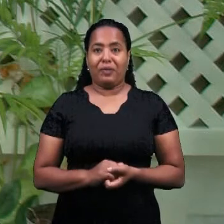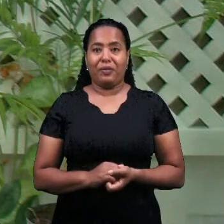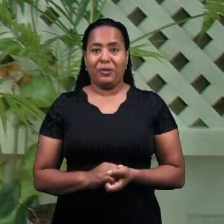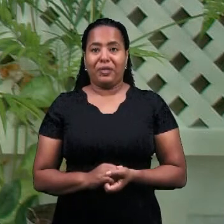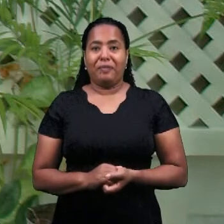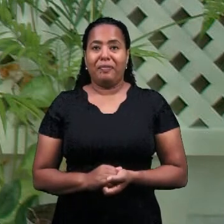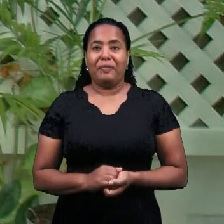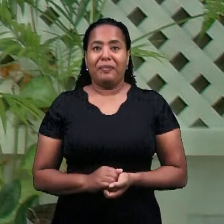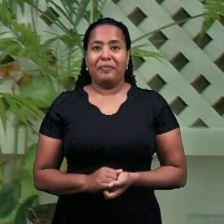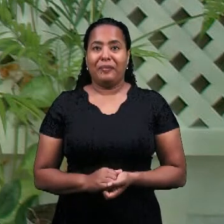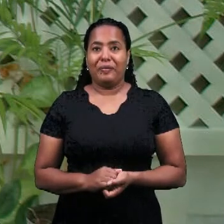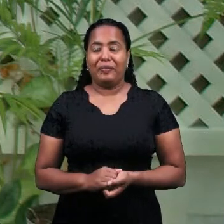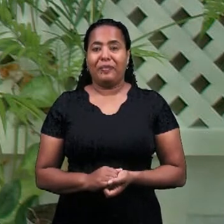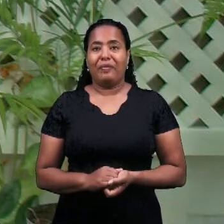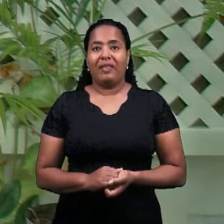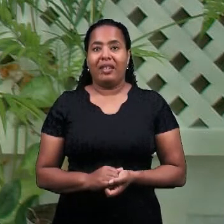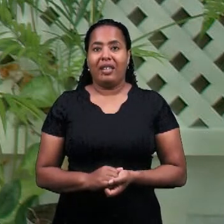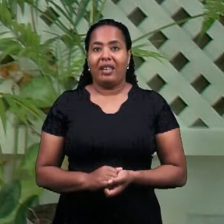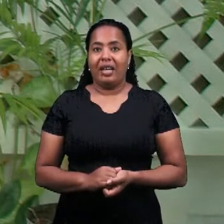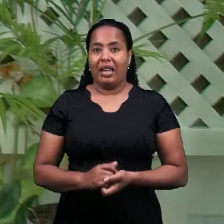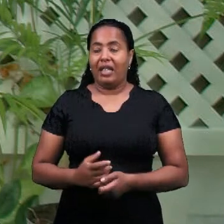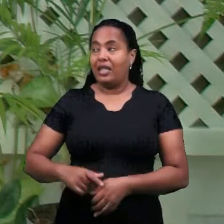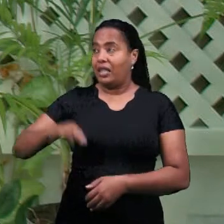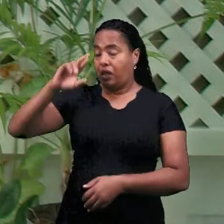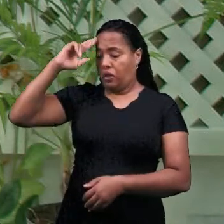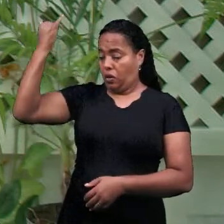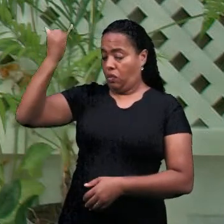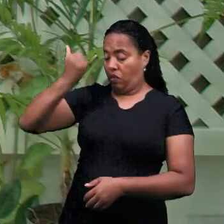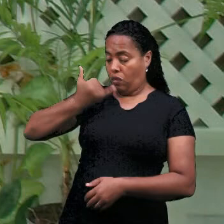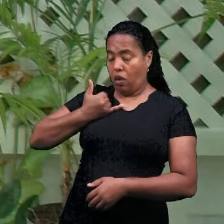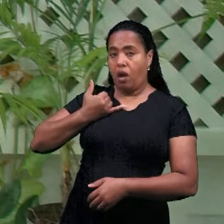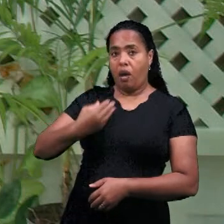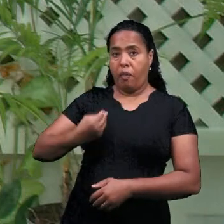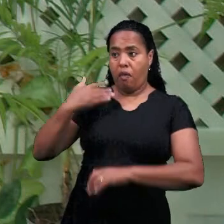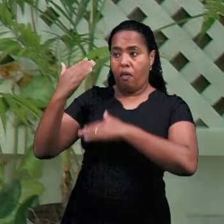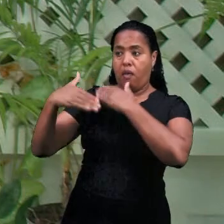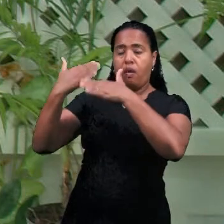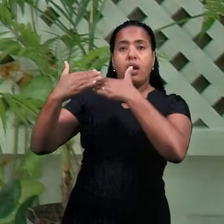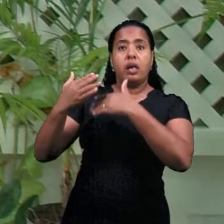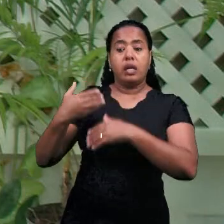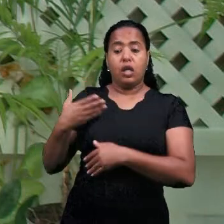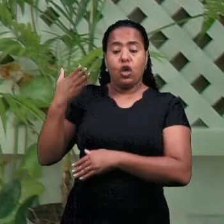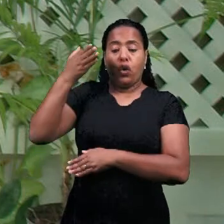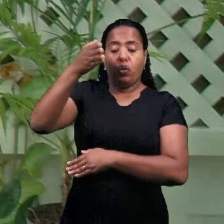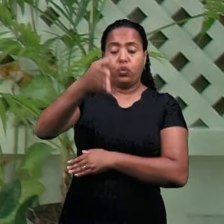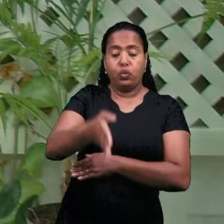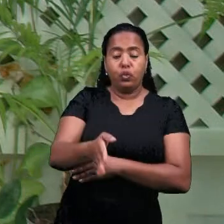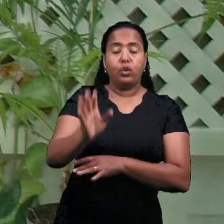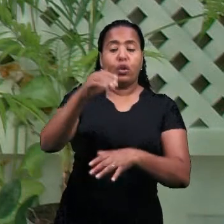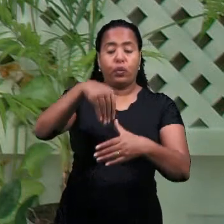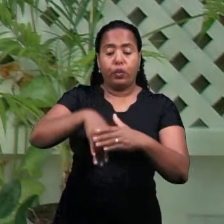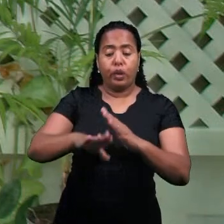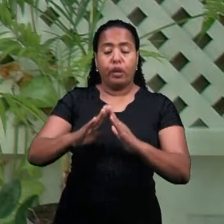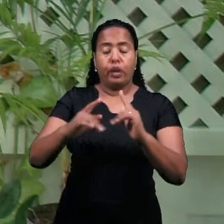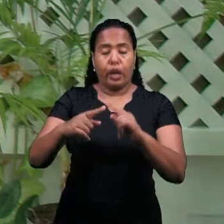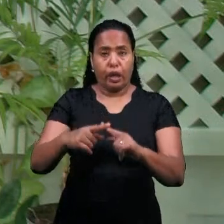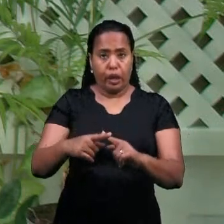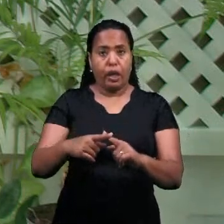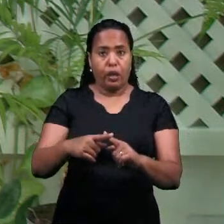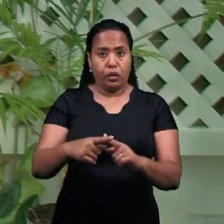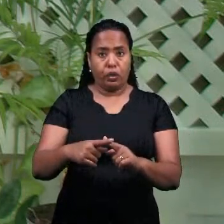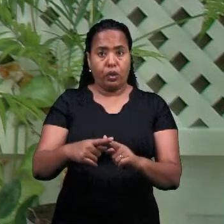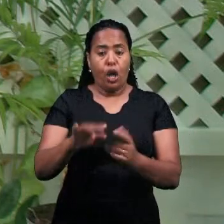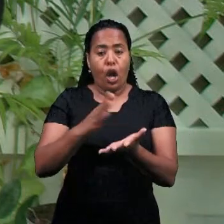train de m'édifier. Je parle moi avec le Seigneur. J'arrive à l'église, je commence à parler en